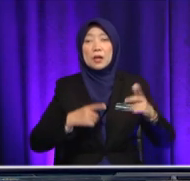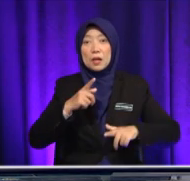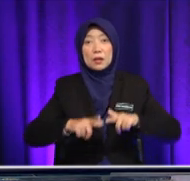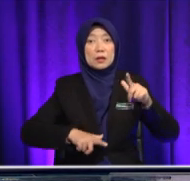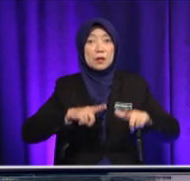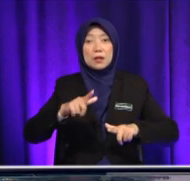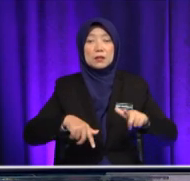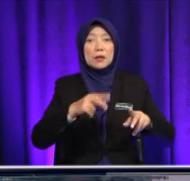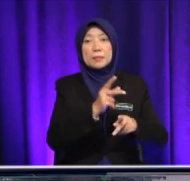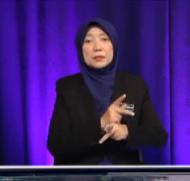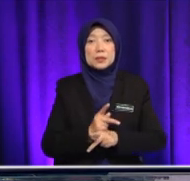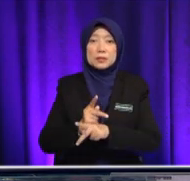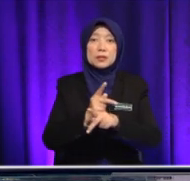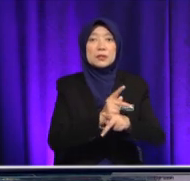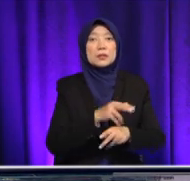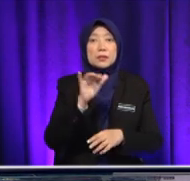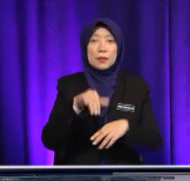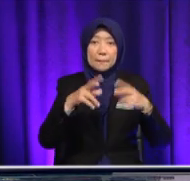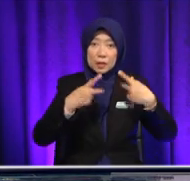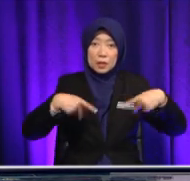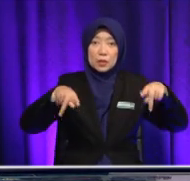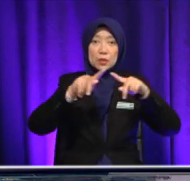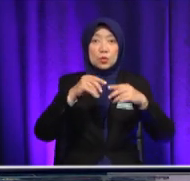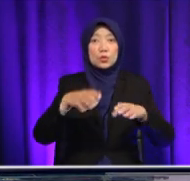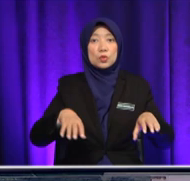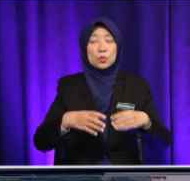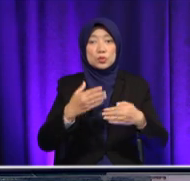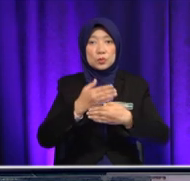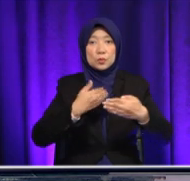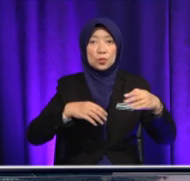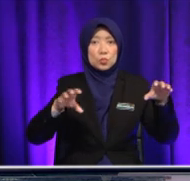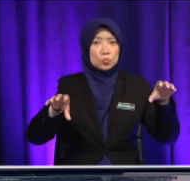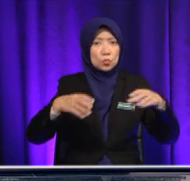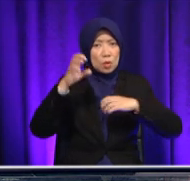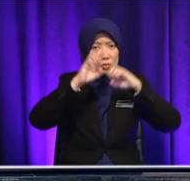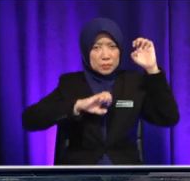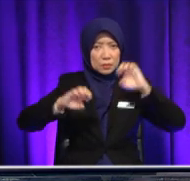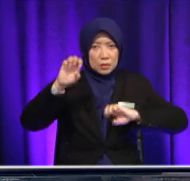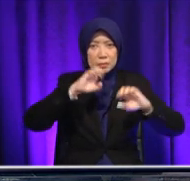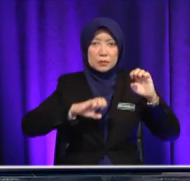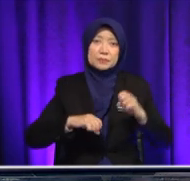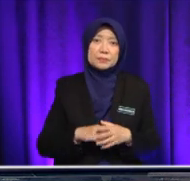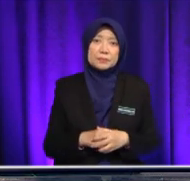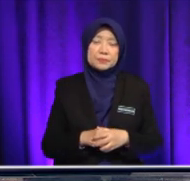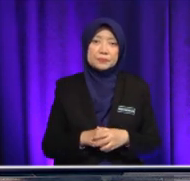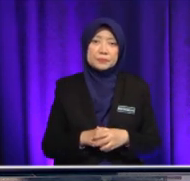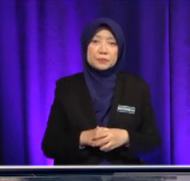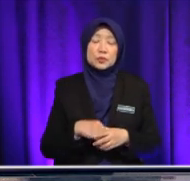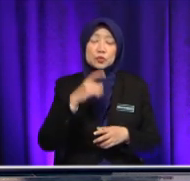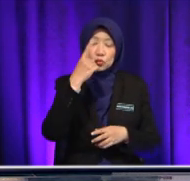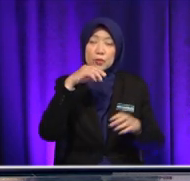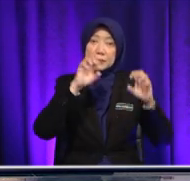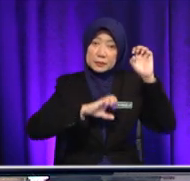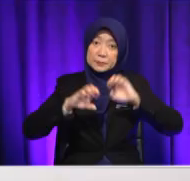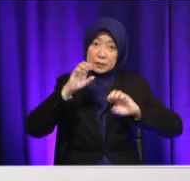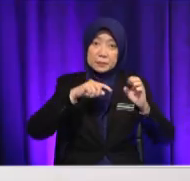langkah berjaga-jaga yang perlu dilakukan sebelum menjalankan eksperimen? Okey, cikgu. Yang ni untuk eksperimen ni, cikgu. Yes, betul.